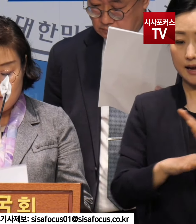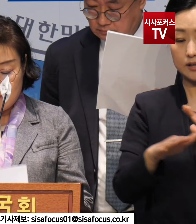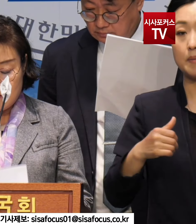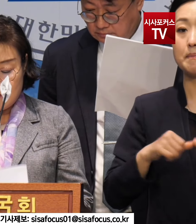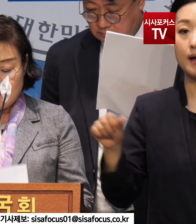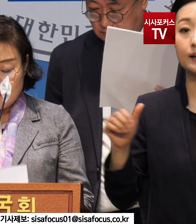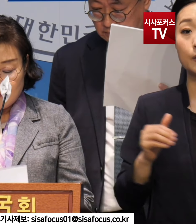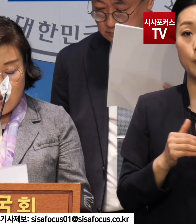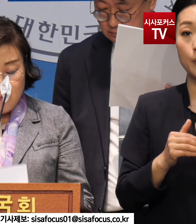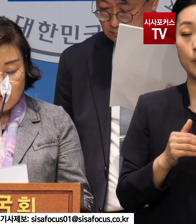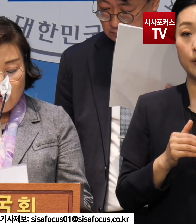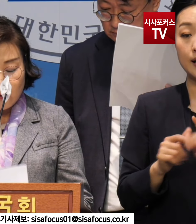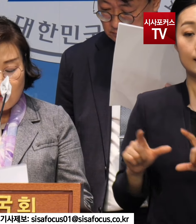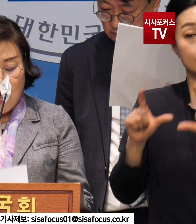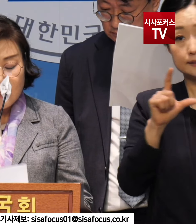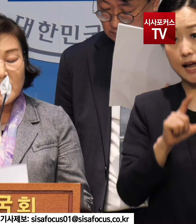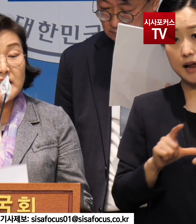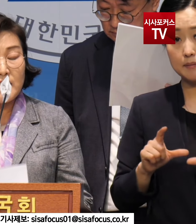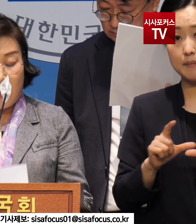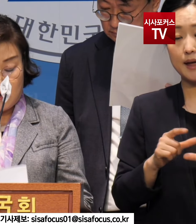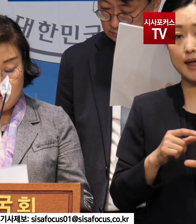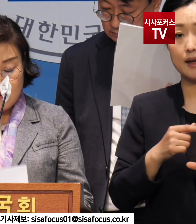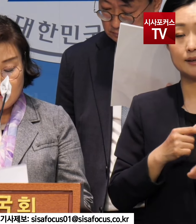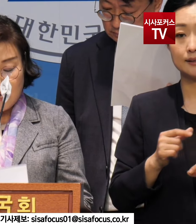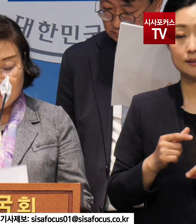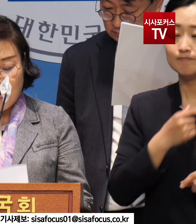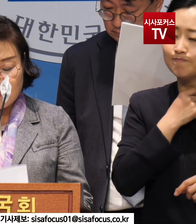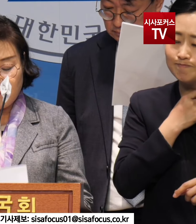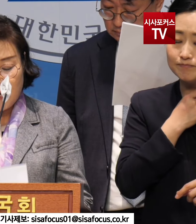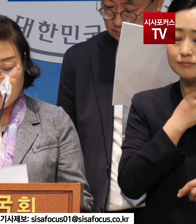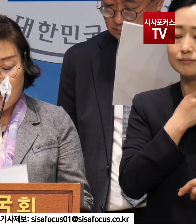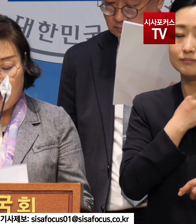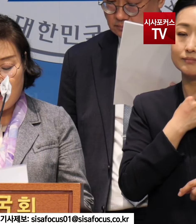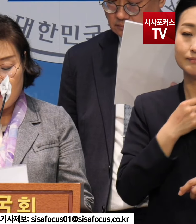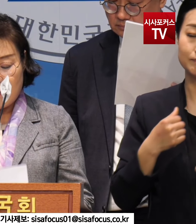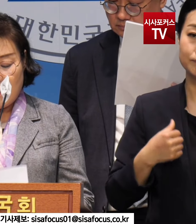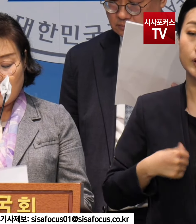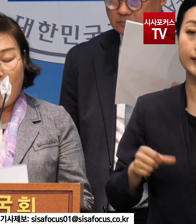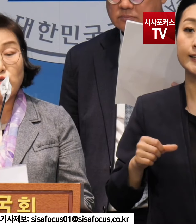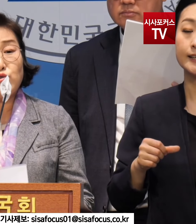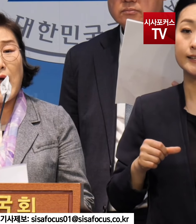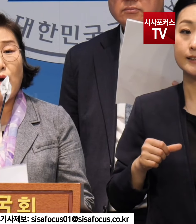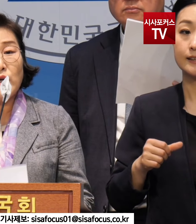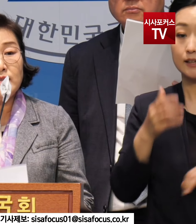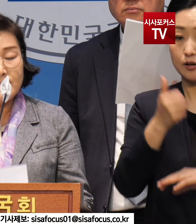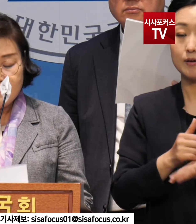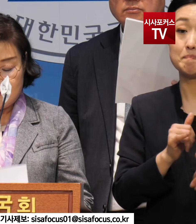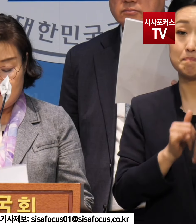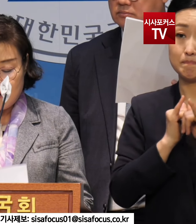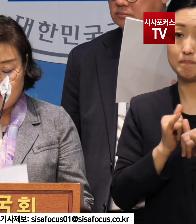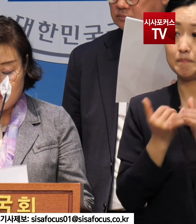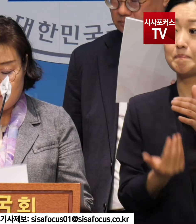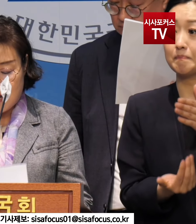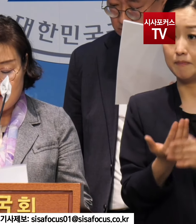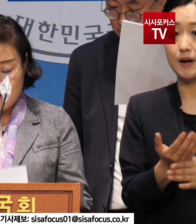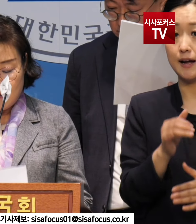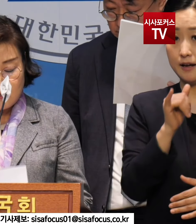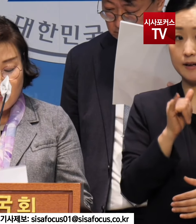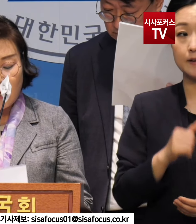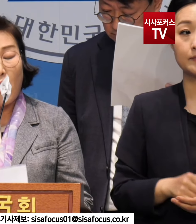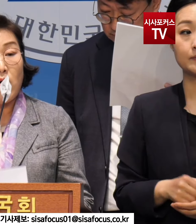파탄되고 삶의 의욕도 상실한 채 자살하는 피해자가 속출하고 있는